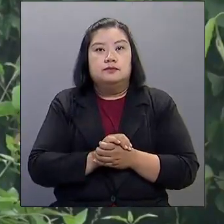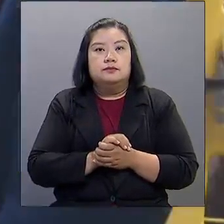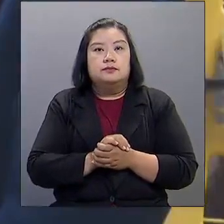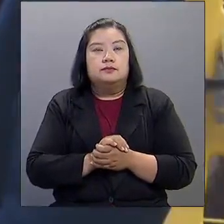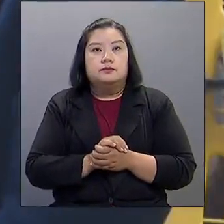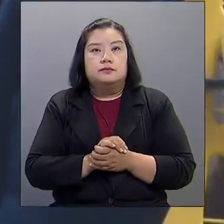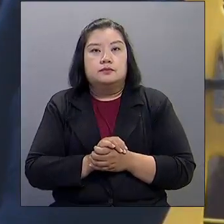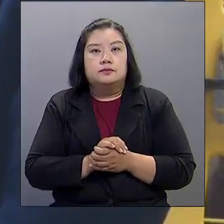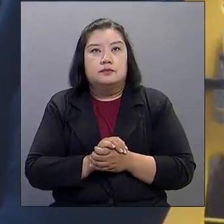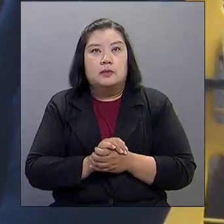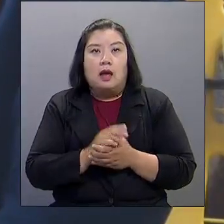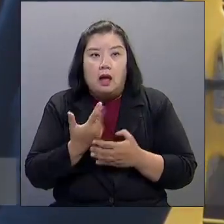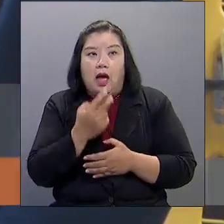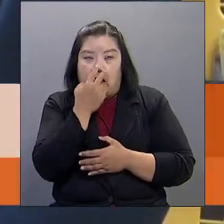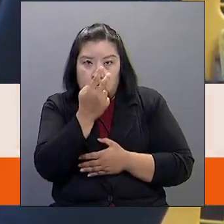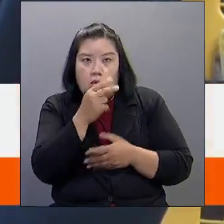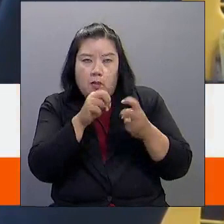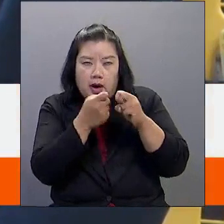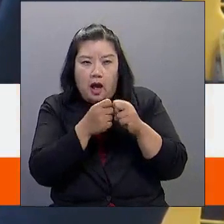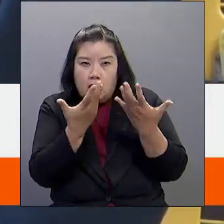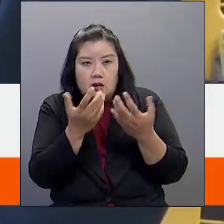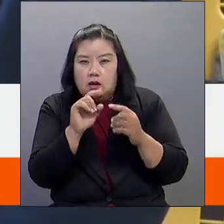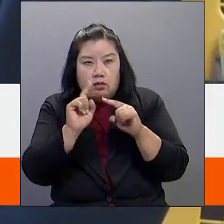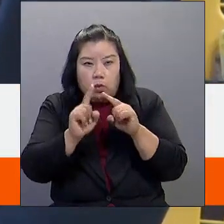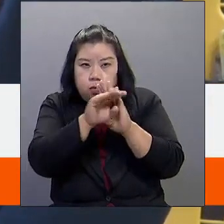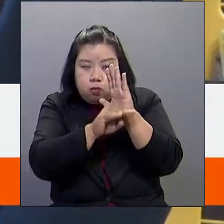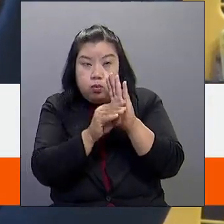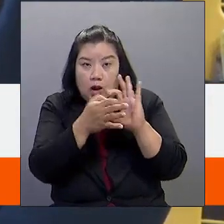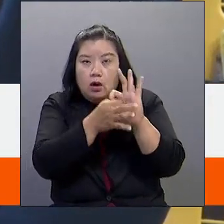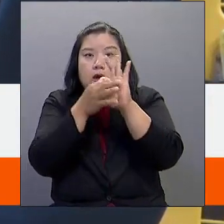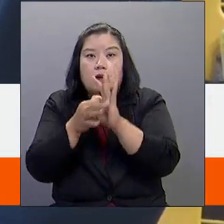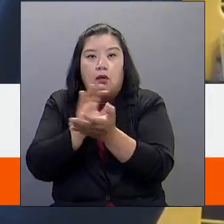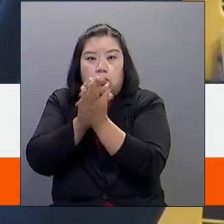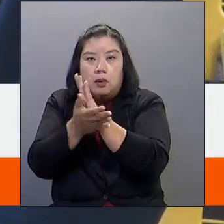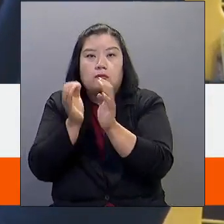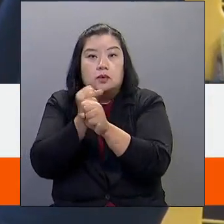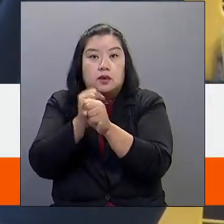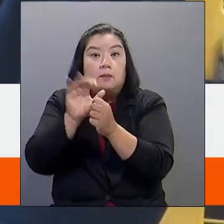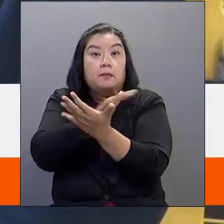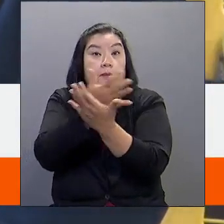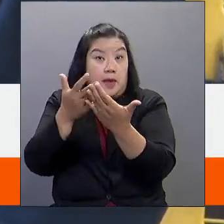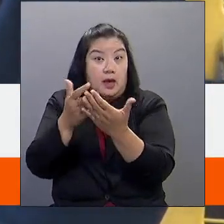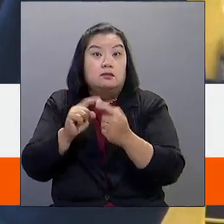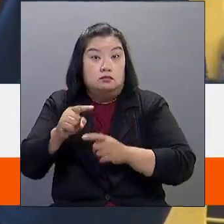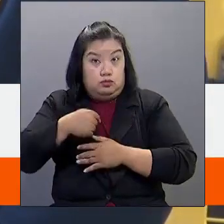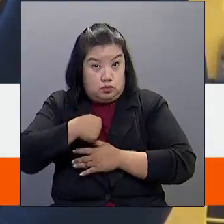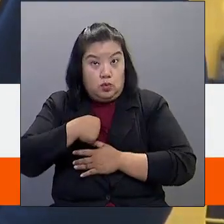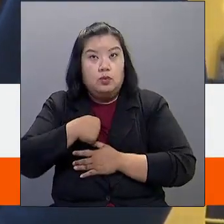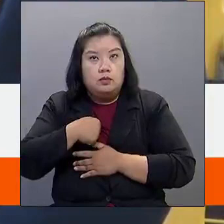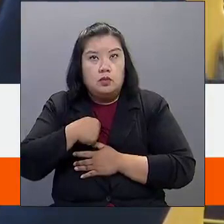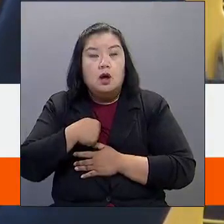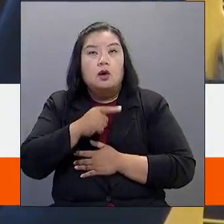การถอดบทเรียนของแต่ละเหตุการณ์นั้นมันแตกต่างกันแต่การปฏิบัติยืนยันครับในฐานะที่ผมก็เป็นผู้หนึ่งที่มีส่ว